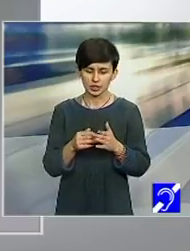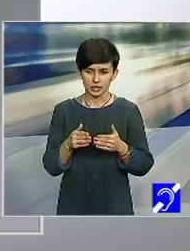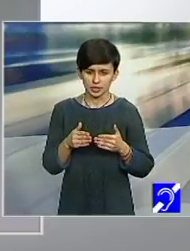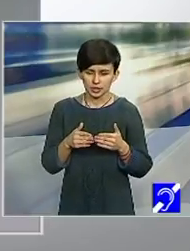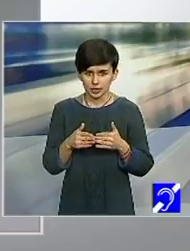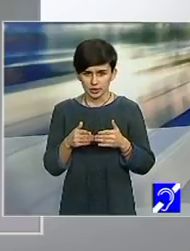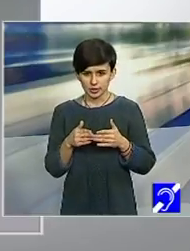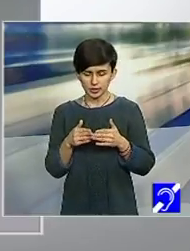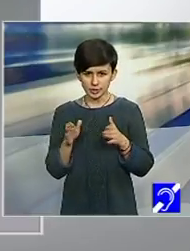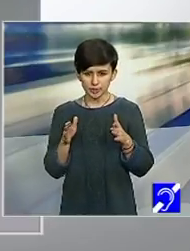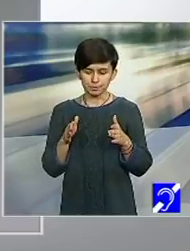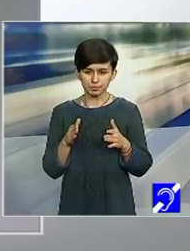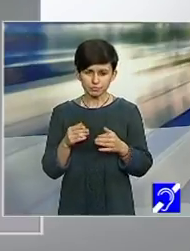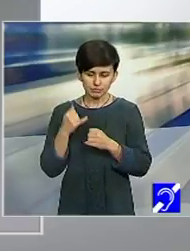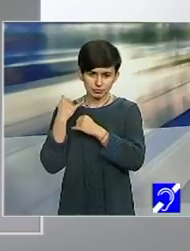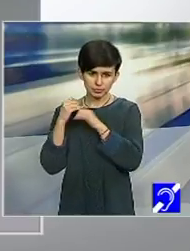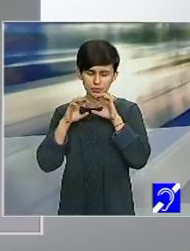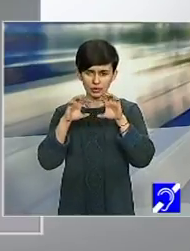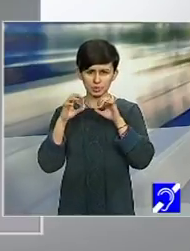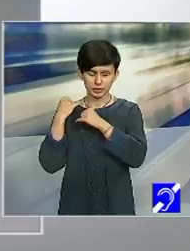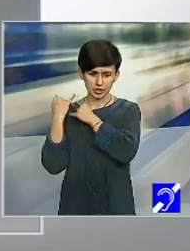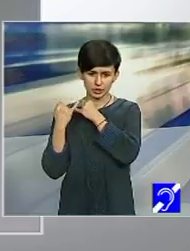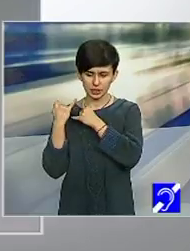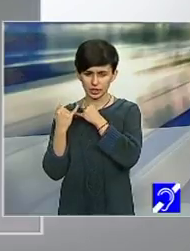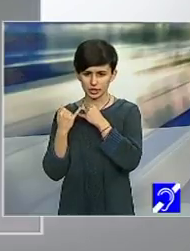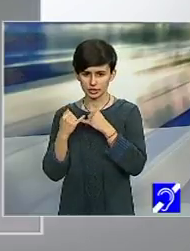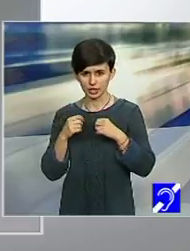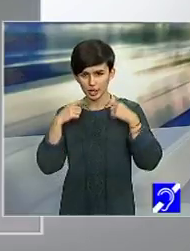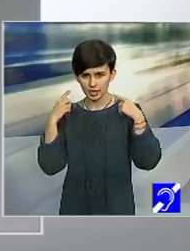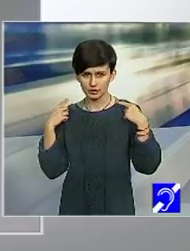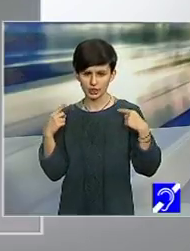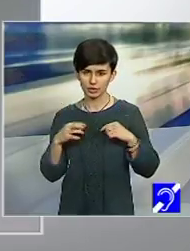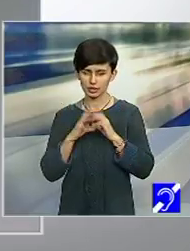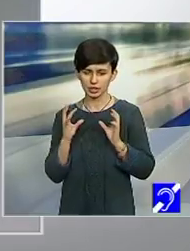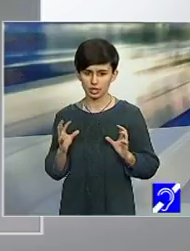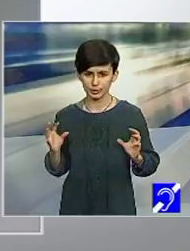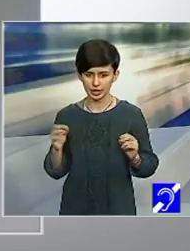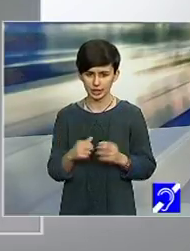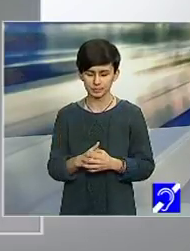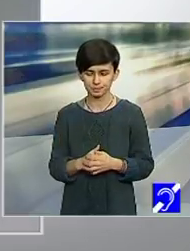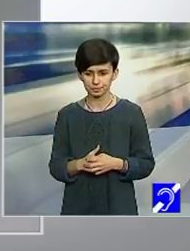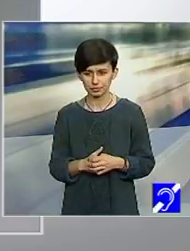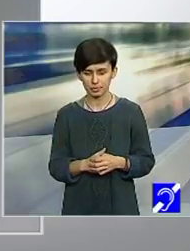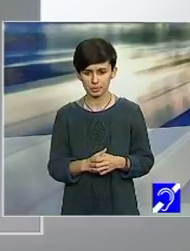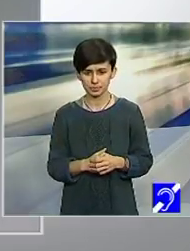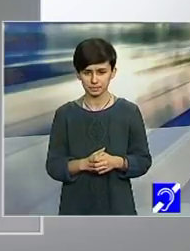unui muzeu de istoria evreilor din România, iar